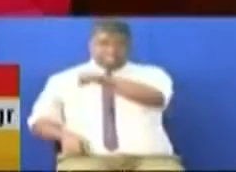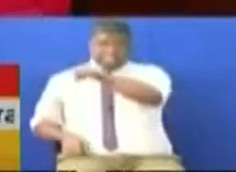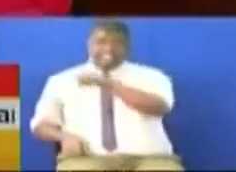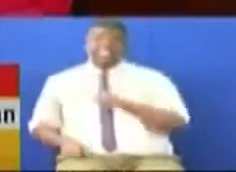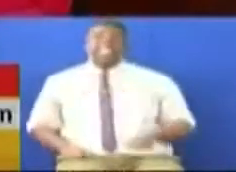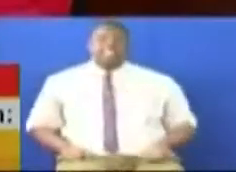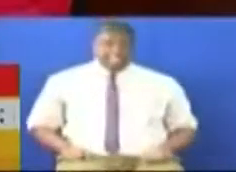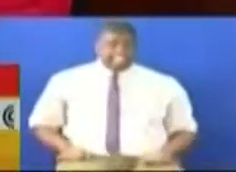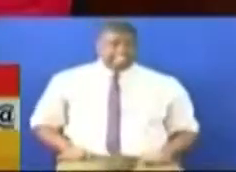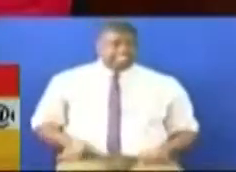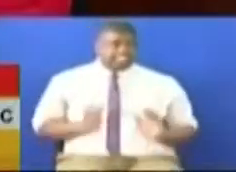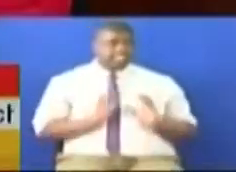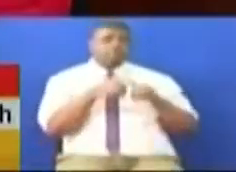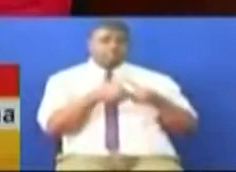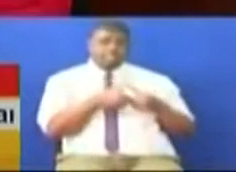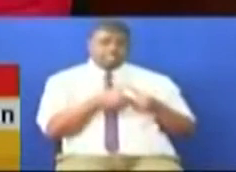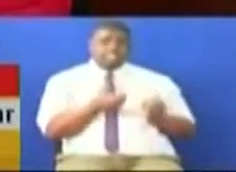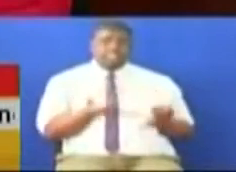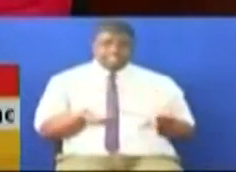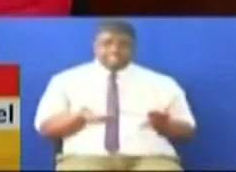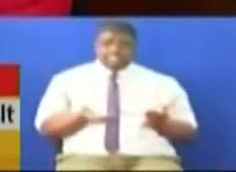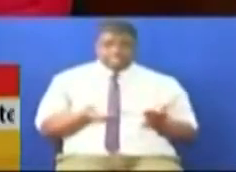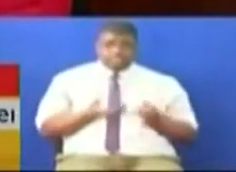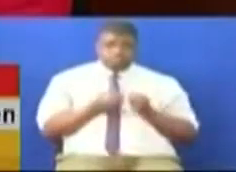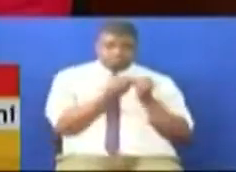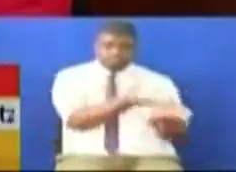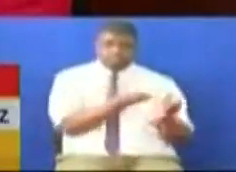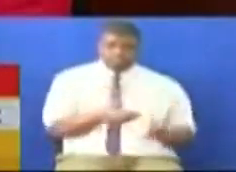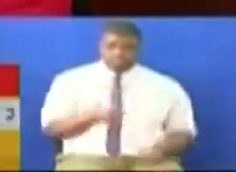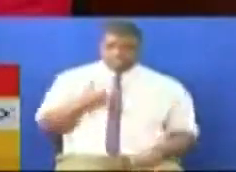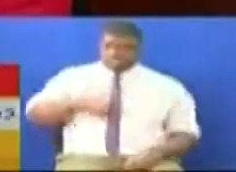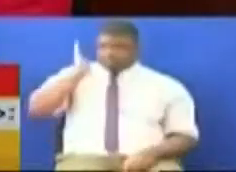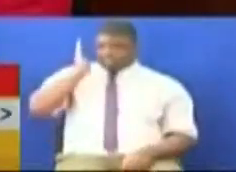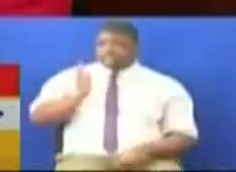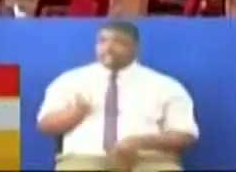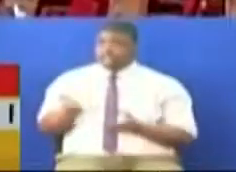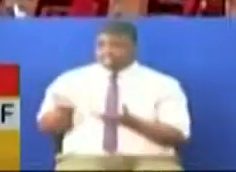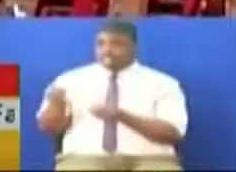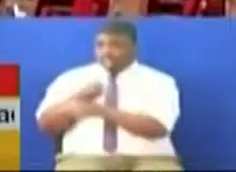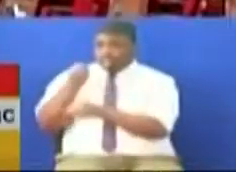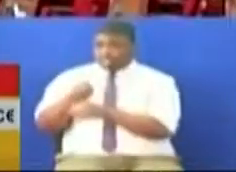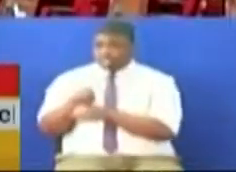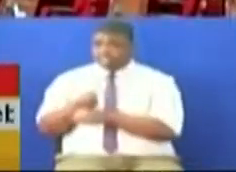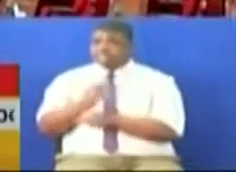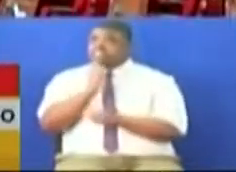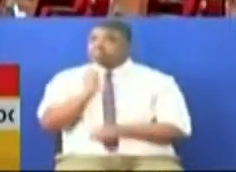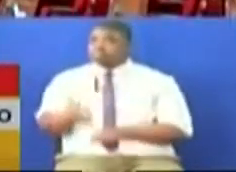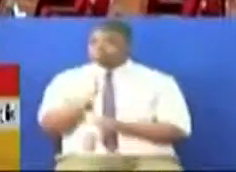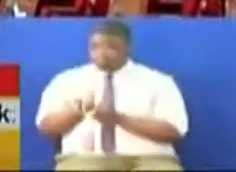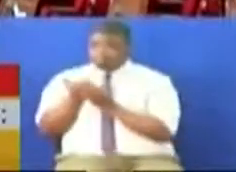yetu, yapitishwe ili serikali iweze kuwafanyia kazi. Mheshimiwa Speaker, naomba kuwakilisha.